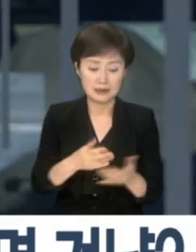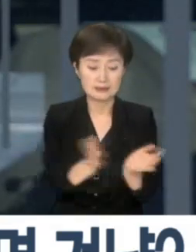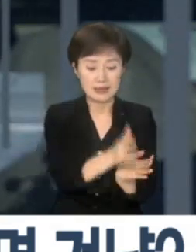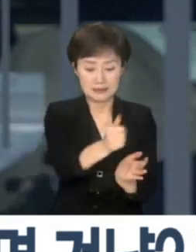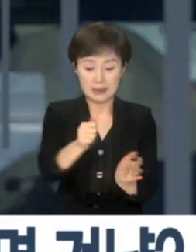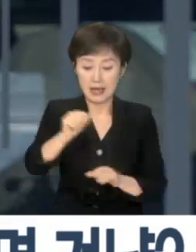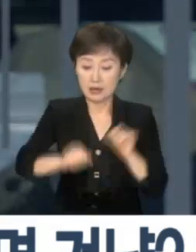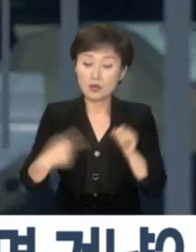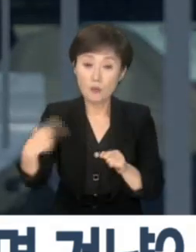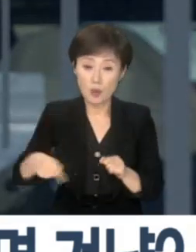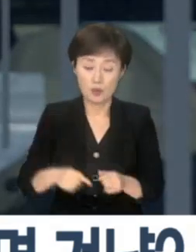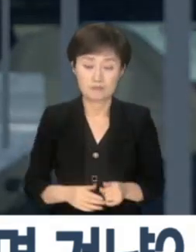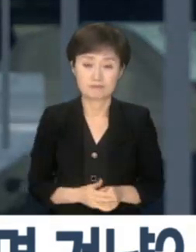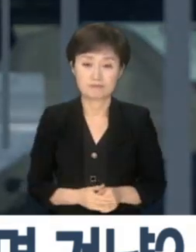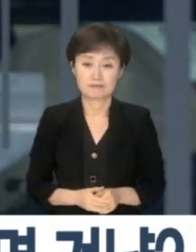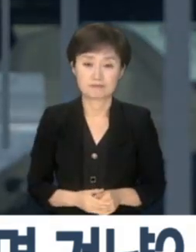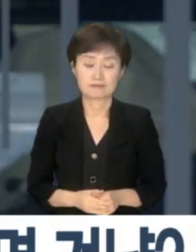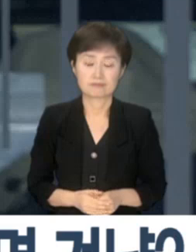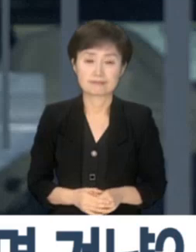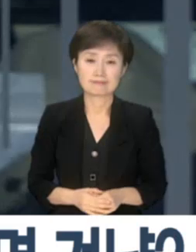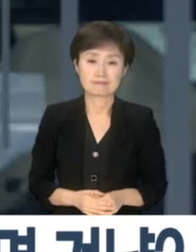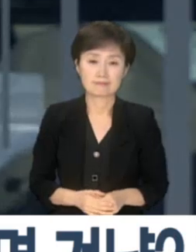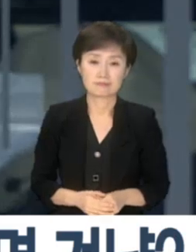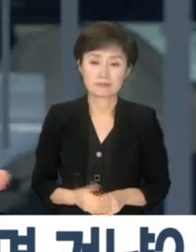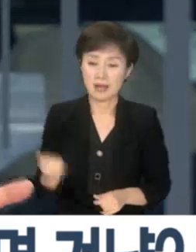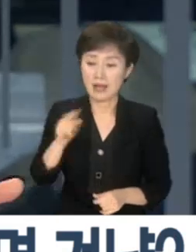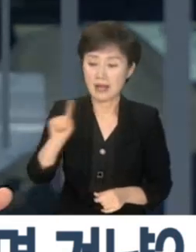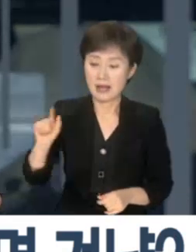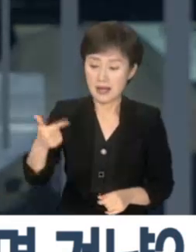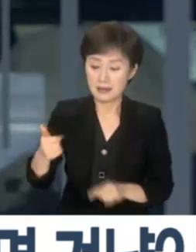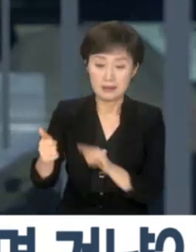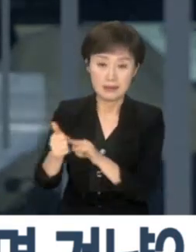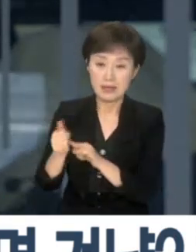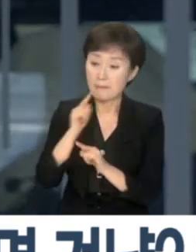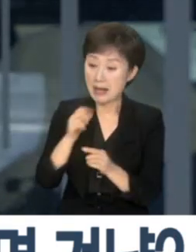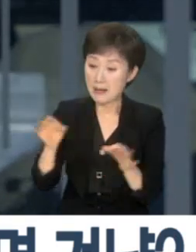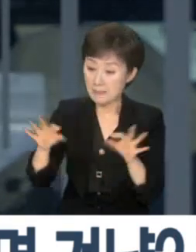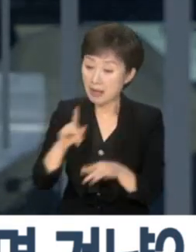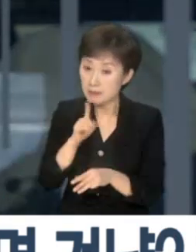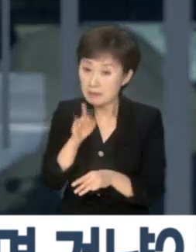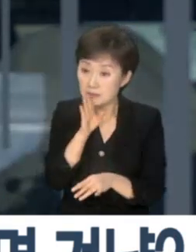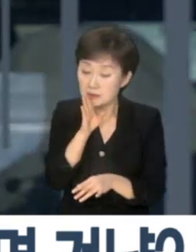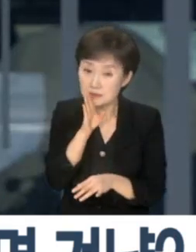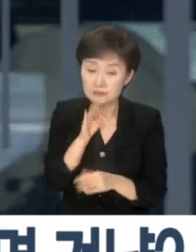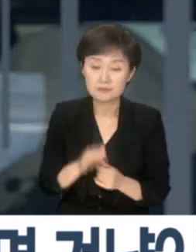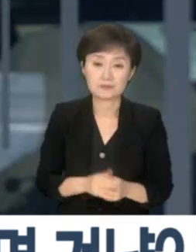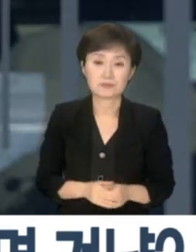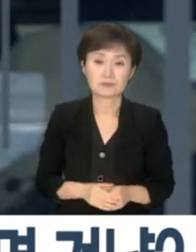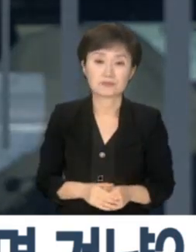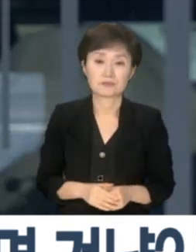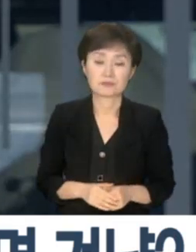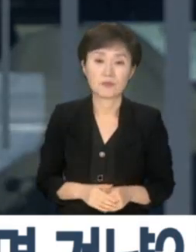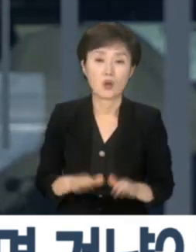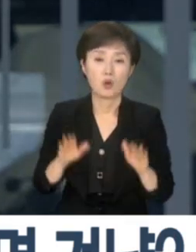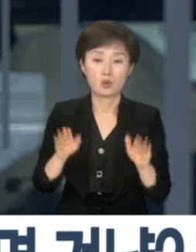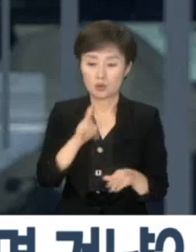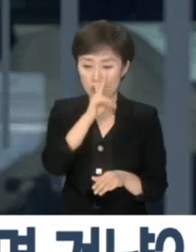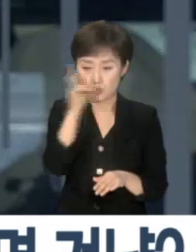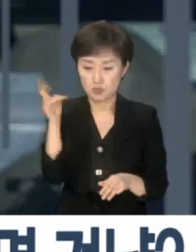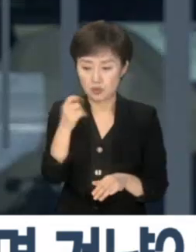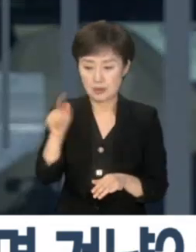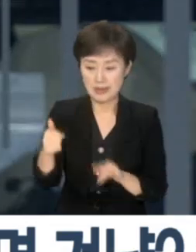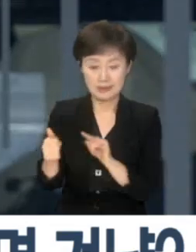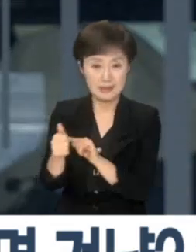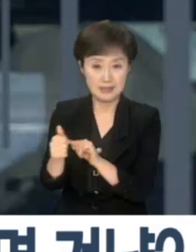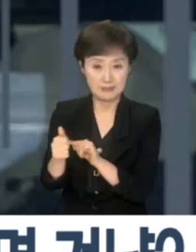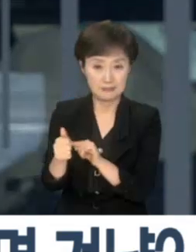행보로 돌아오겠습니다. 앞서 이제 한동훈 장관의 행보 잠시 언급을 해주셨으니까 네. 이 내용 좀 짚어볼 텐데 오늘 오후에 한 장관은